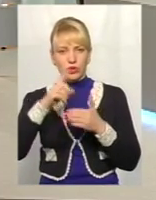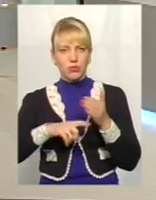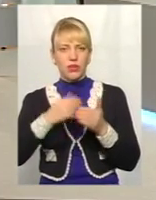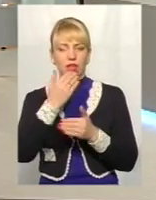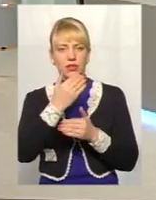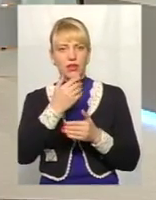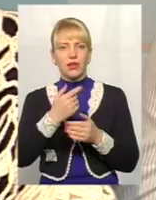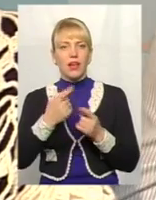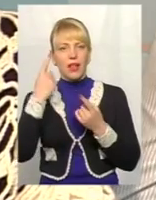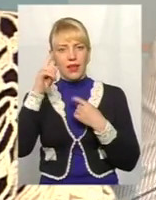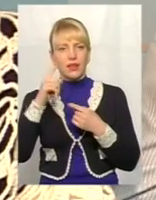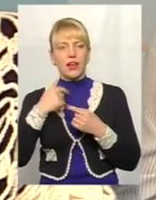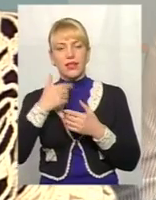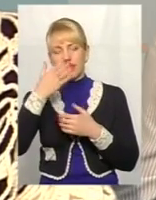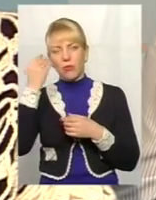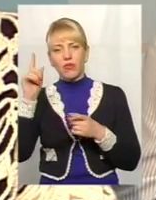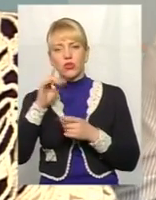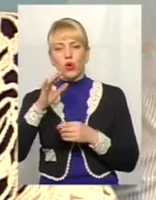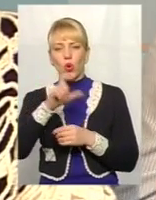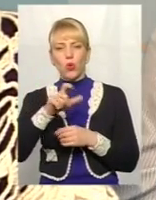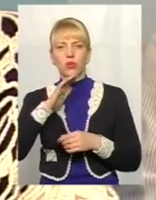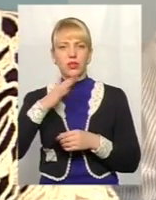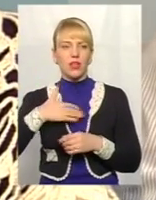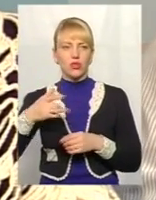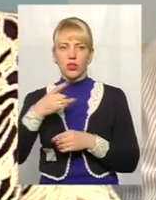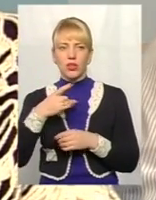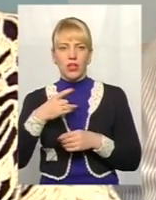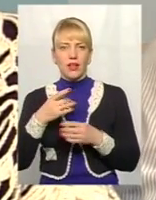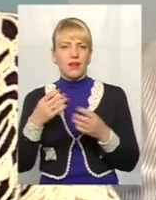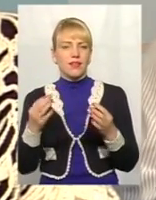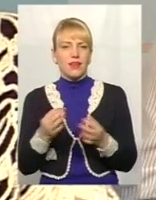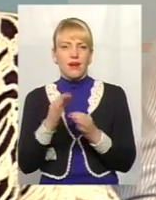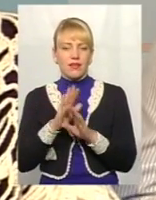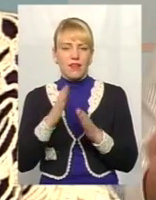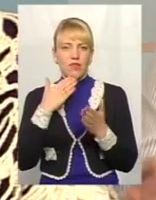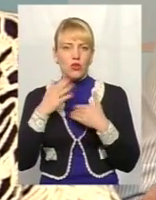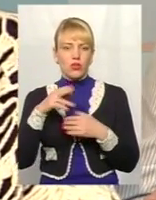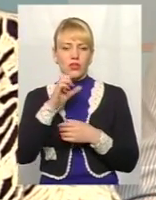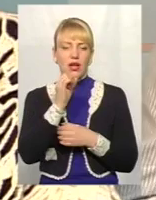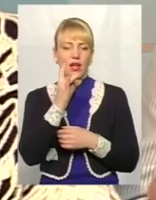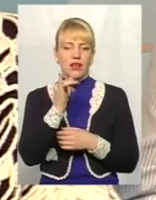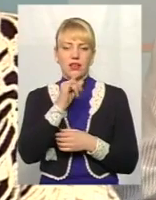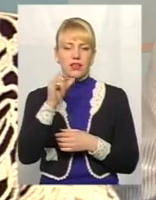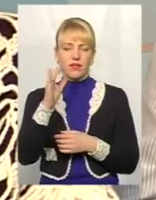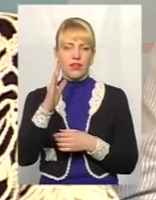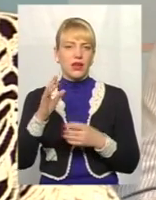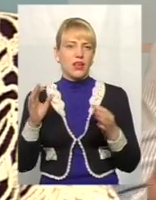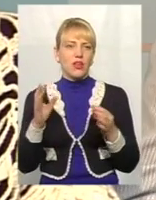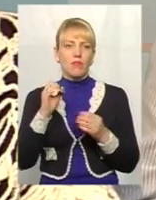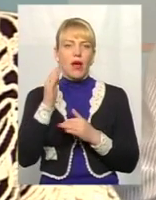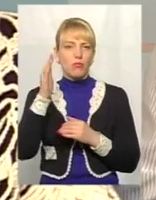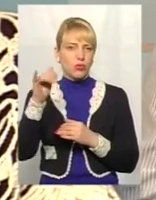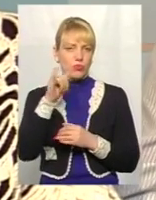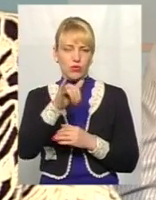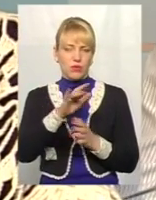що, наприклад, люди з нашого регіону, да, ніяким чином не відносяться до аріїв, тому у майбутньому в них би все одно не було ніякого